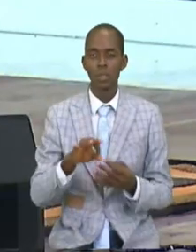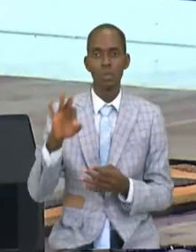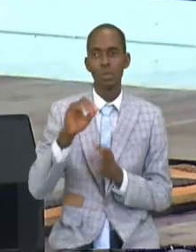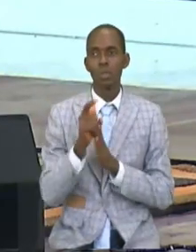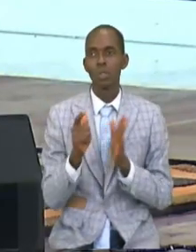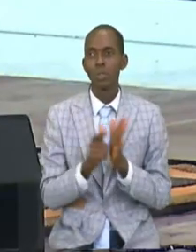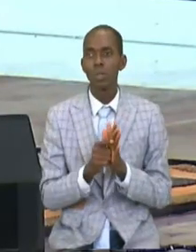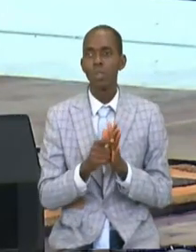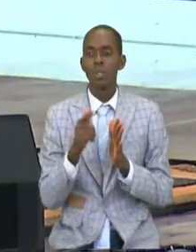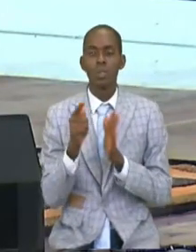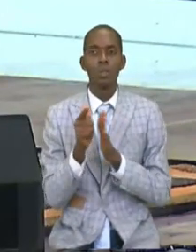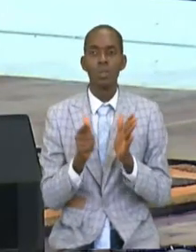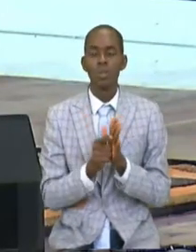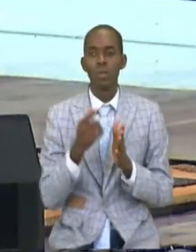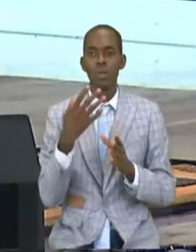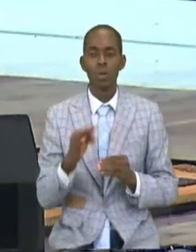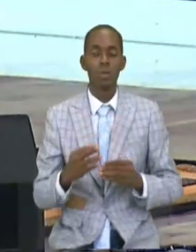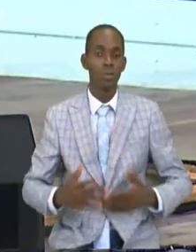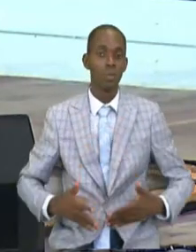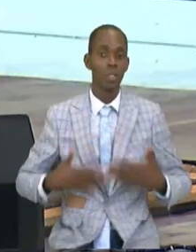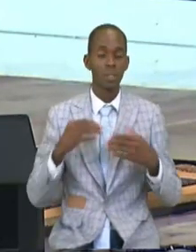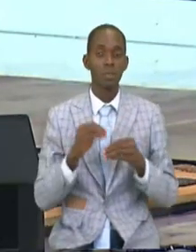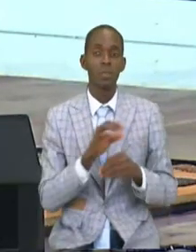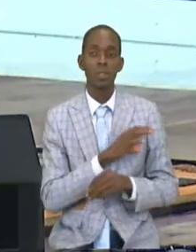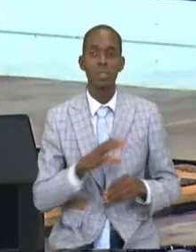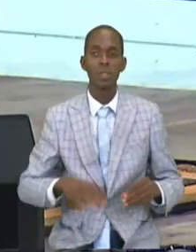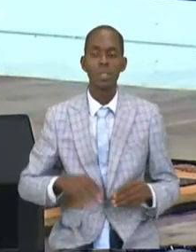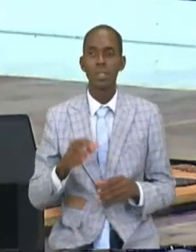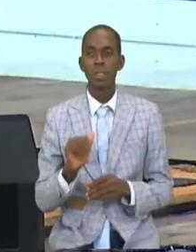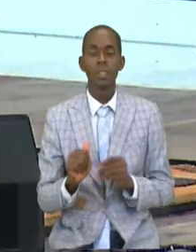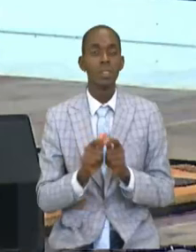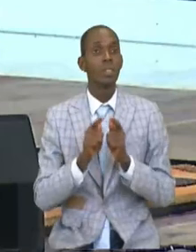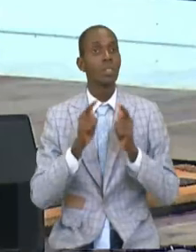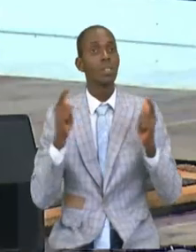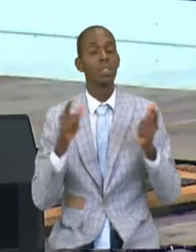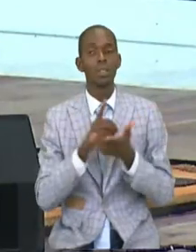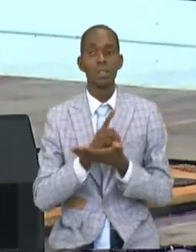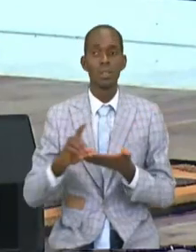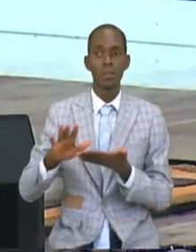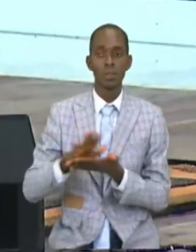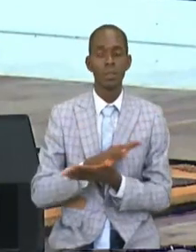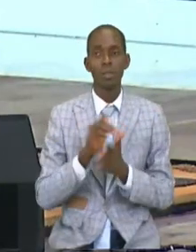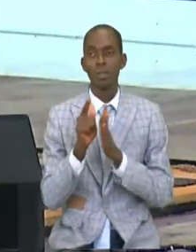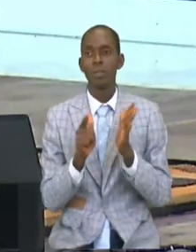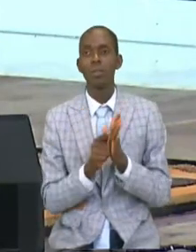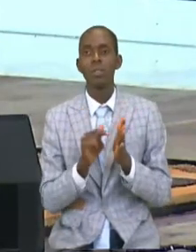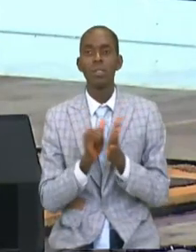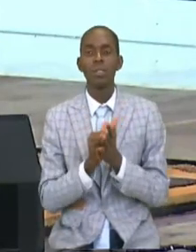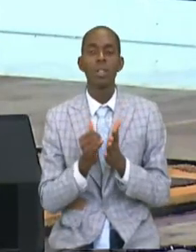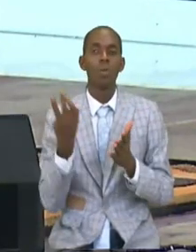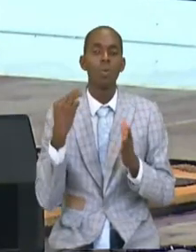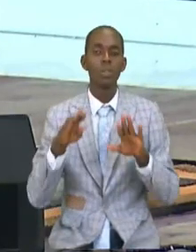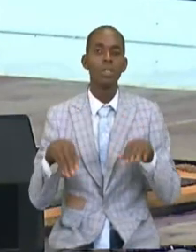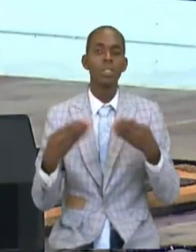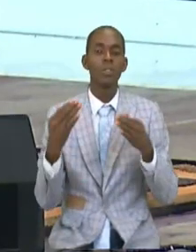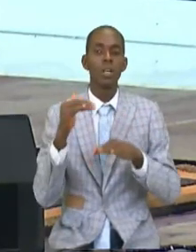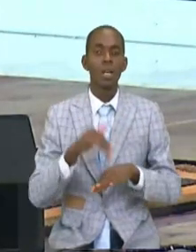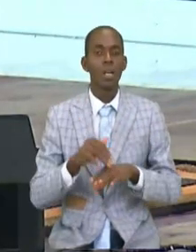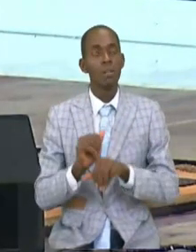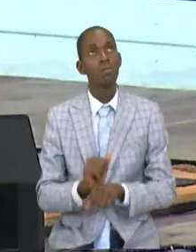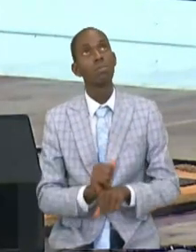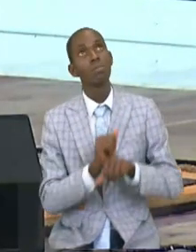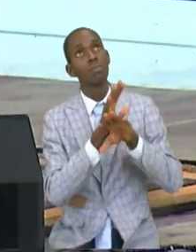loi spirituelle, il y a la loi de l'esprit de vie en Christ, il y a la loi surnaturelle qui est donnée au